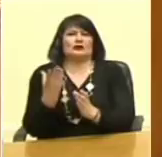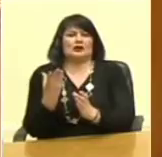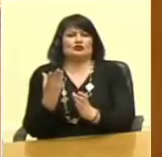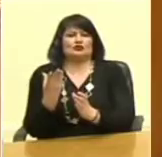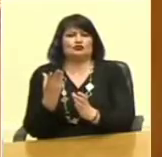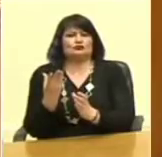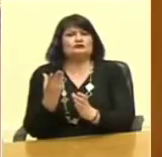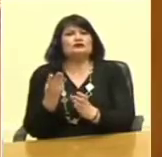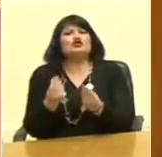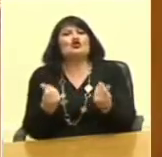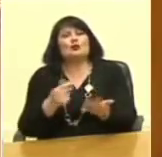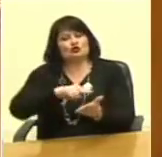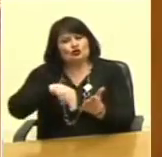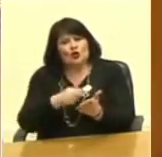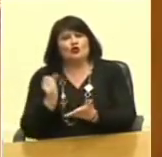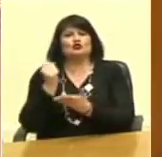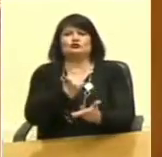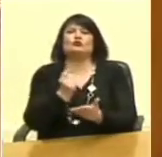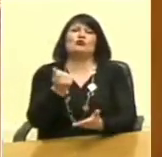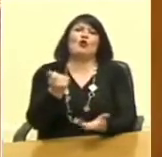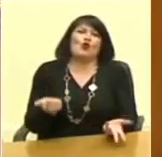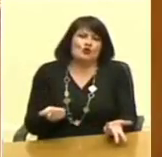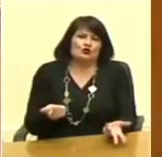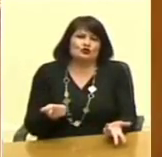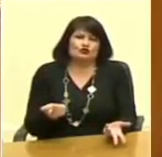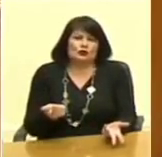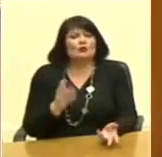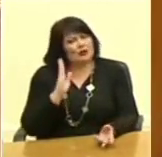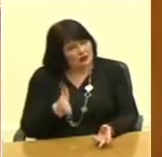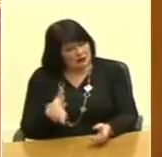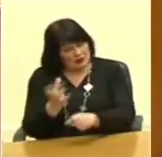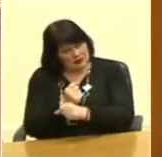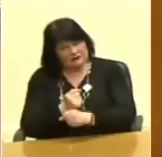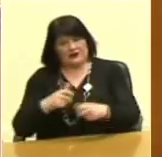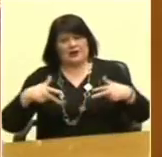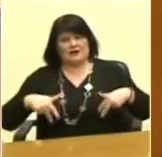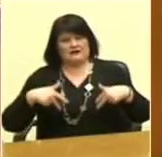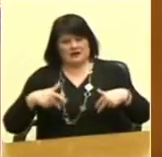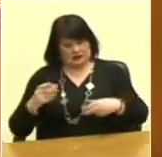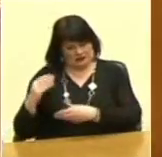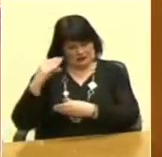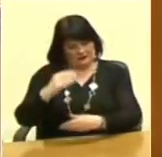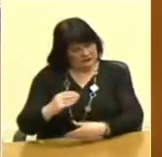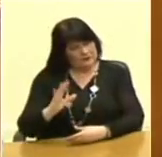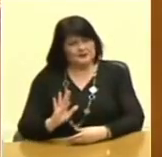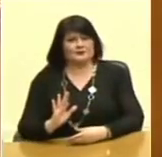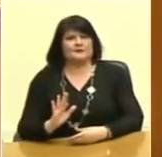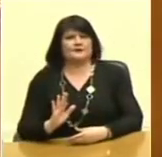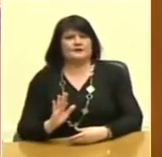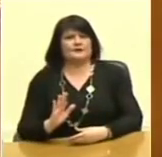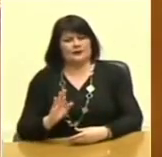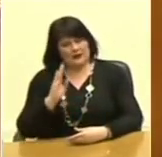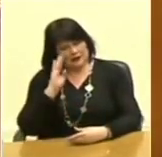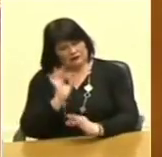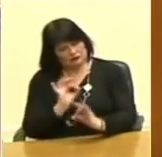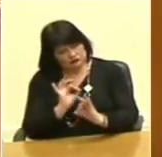και νέους ρόλους, τους οποίους έχει εξασφαλίσει η κυβέρνηση, έχει θεσπίσει η παρούσα κυβέρνηση,